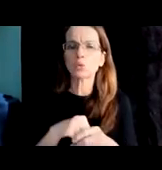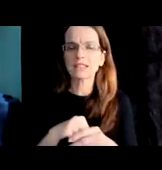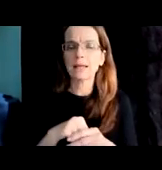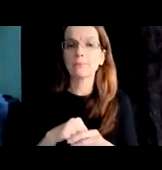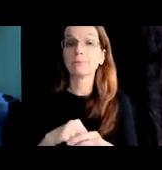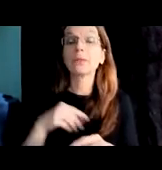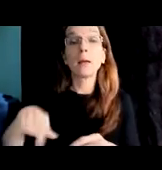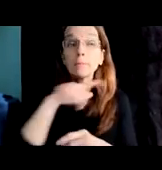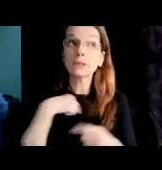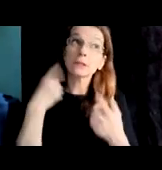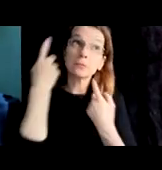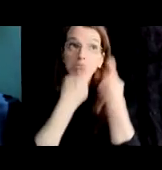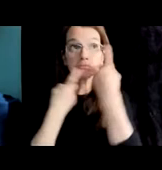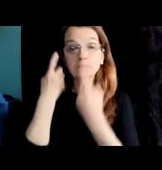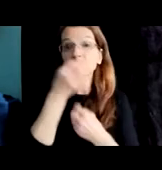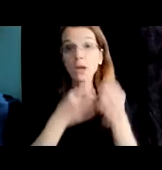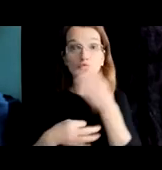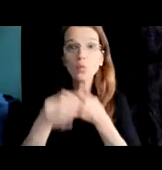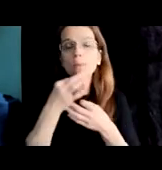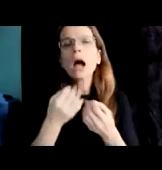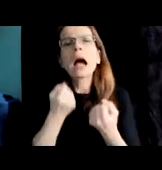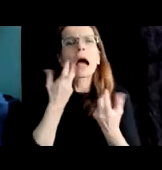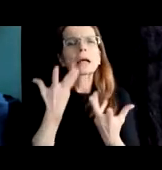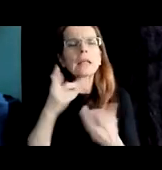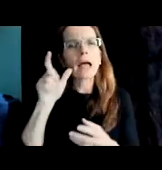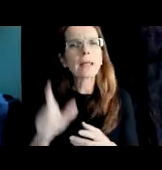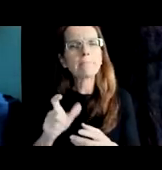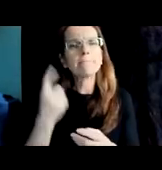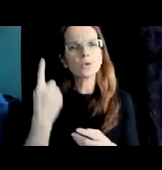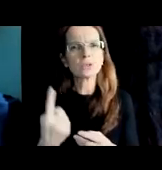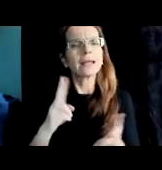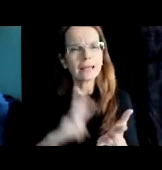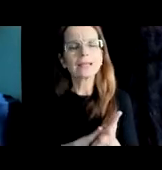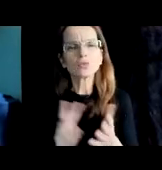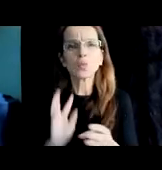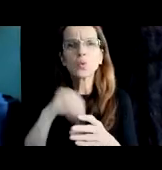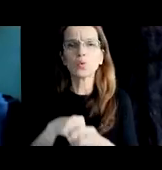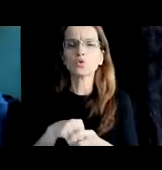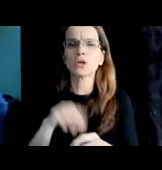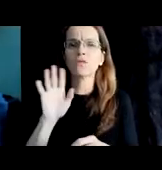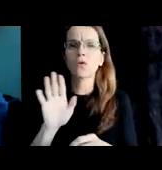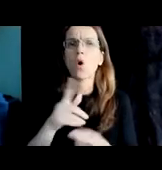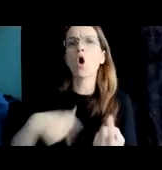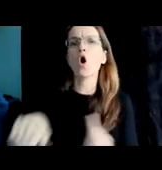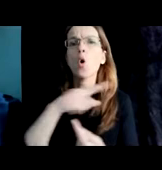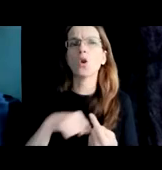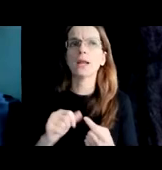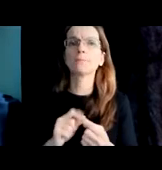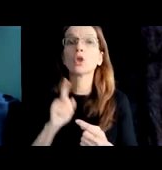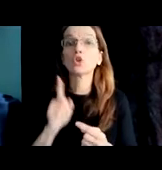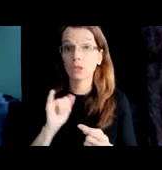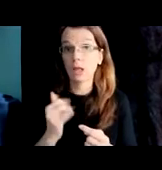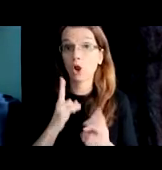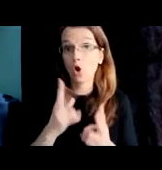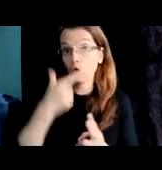Sprašujemo se, kdaj pa je posameznik zares vključen v neko določeno okolje? To je takrat, ko ljudje v